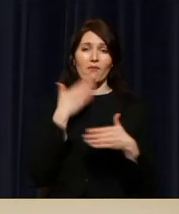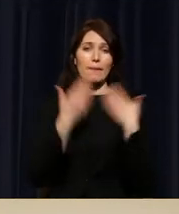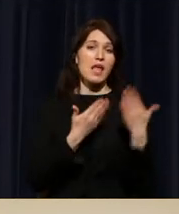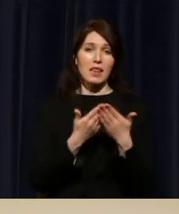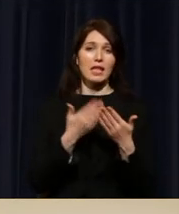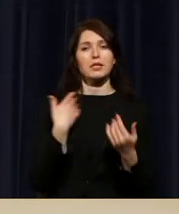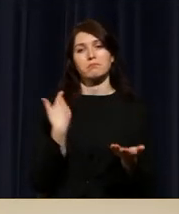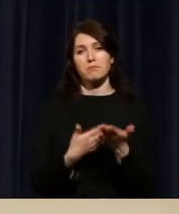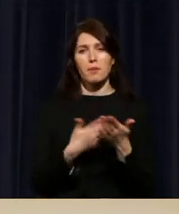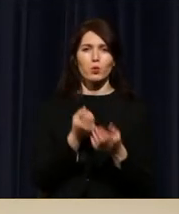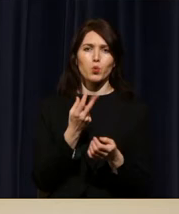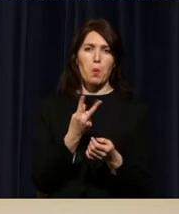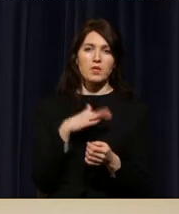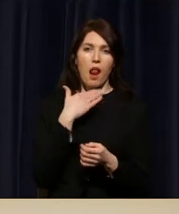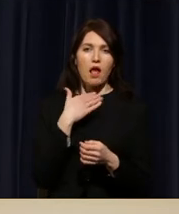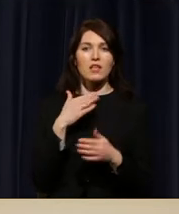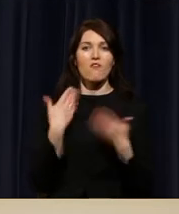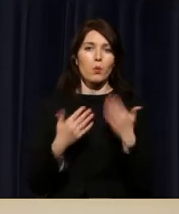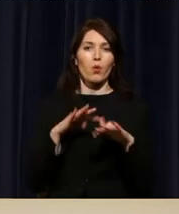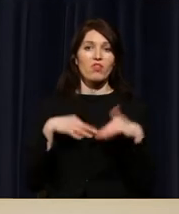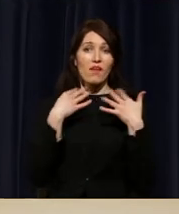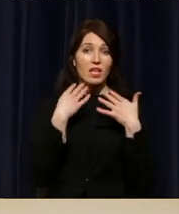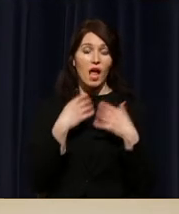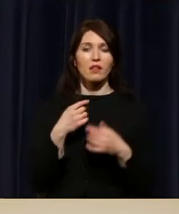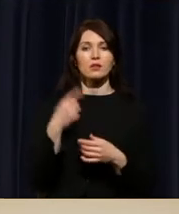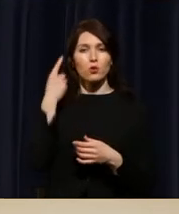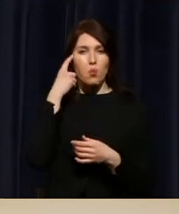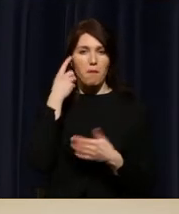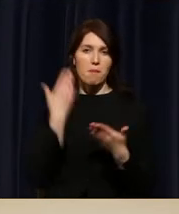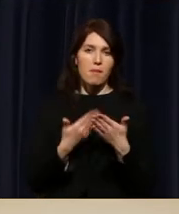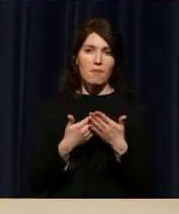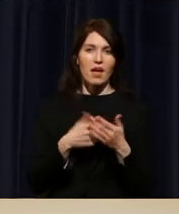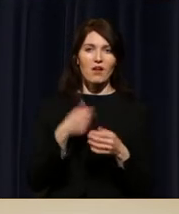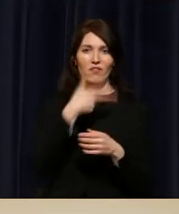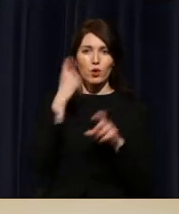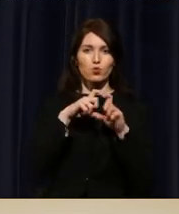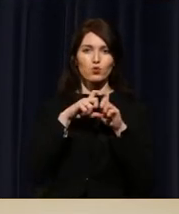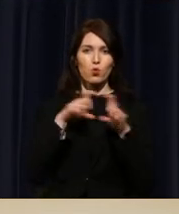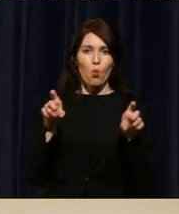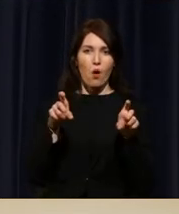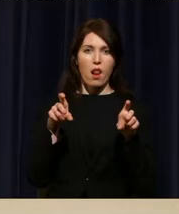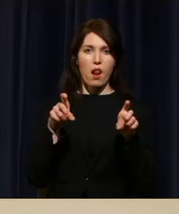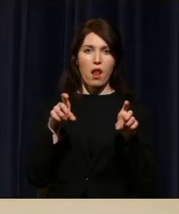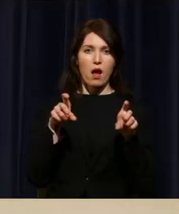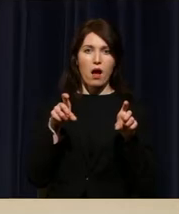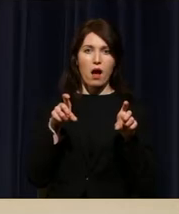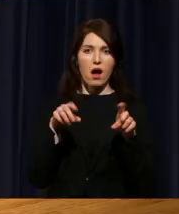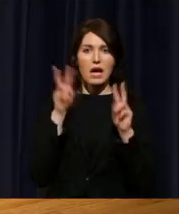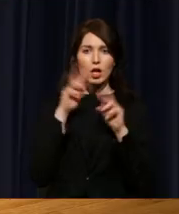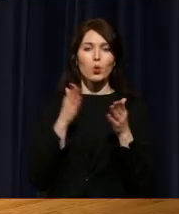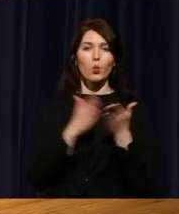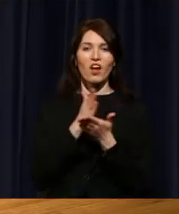pieteikties, piemēram, nezinu, 12. Klasē, varbūt 9. Klasē, kad tu domā, piemēram, vidusskolā, nu, nezinu,